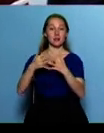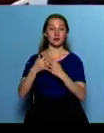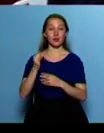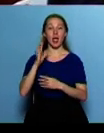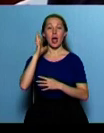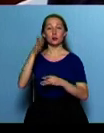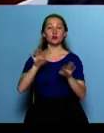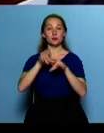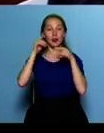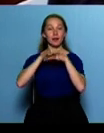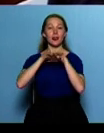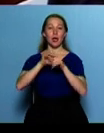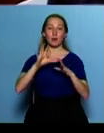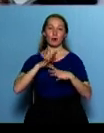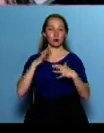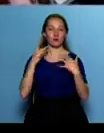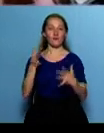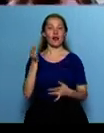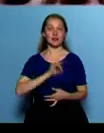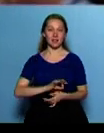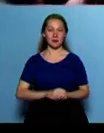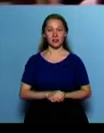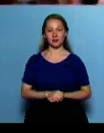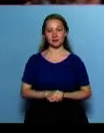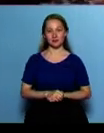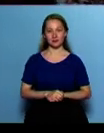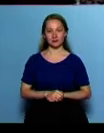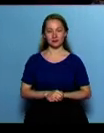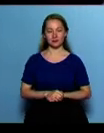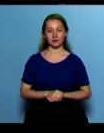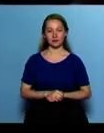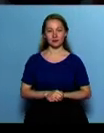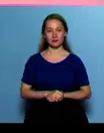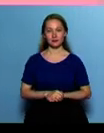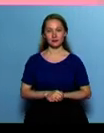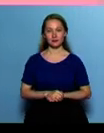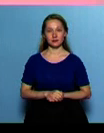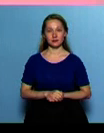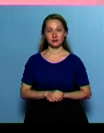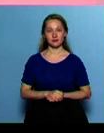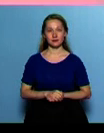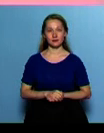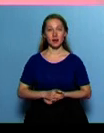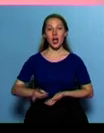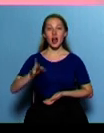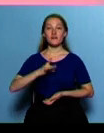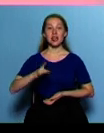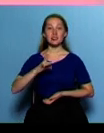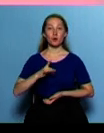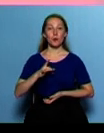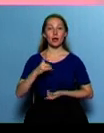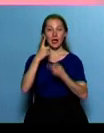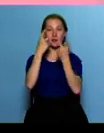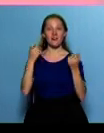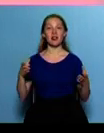такие мозговые штурмы могут стать постоянными. Александр Демидов, Андрей Бусыгин, телеканал «Моя Удмуртия». В республике вновь объявлен набор